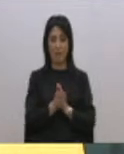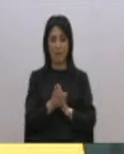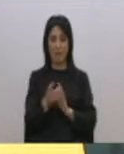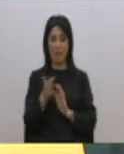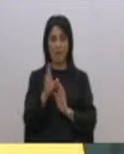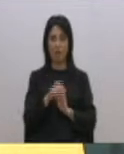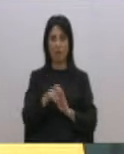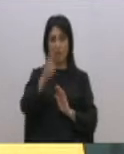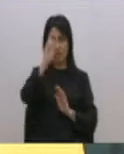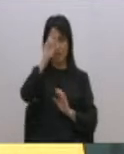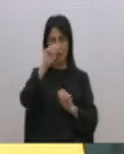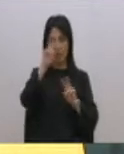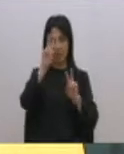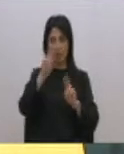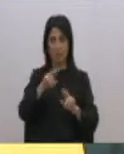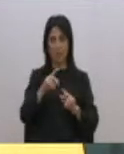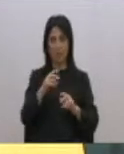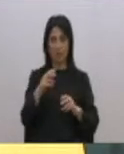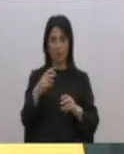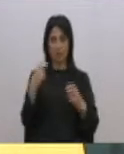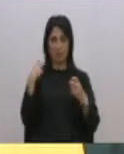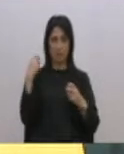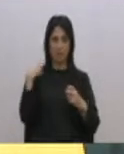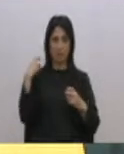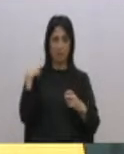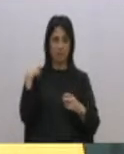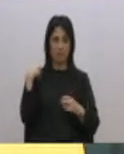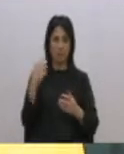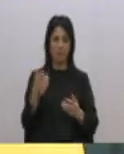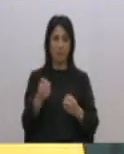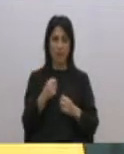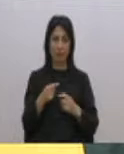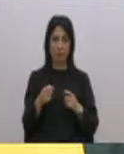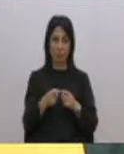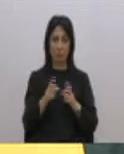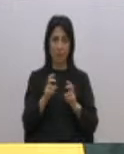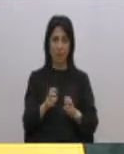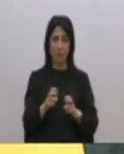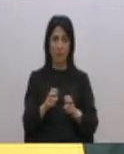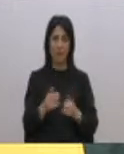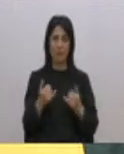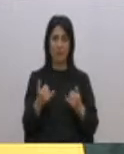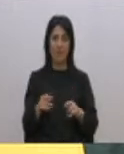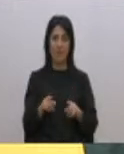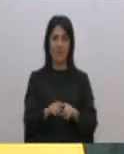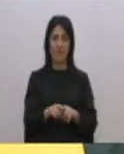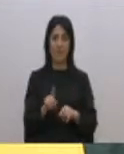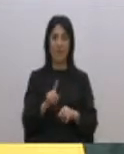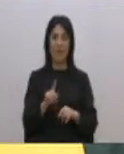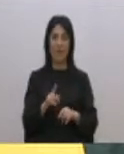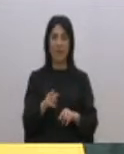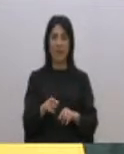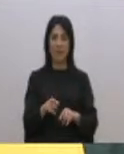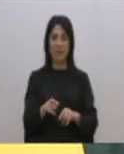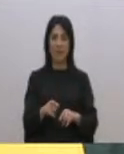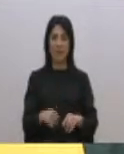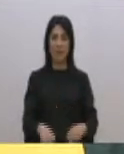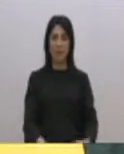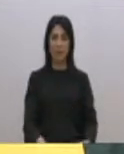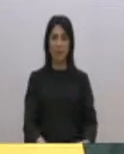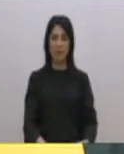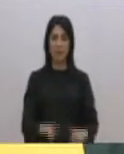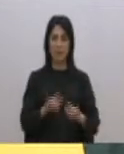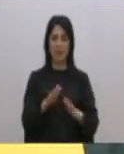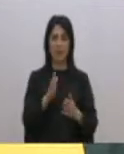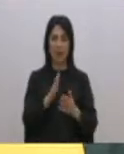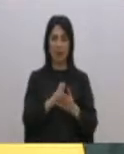შორის სახელმწიფო სპეციალური წოდებების მიღების კუთხით. დღესაც აქ გარკვეულწილად საქმე